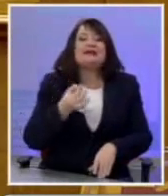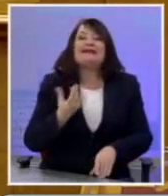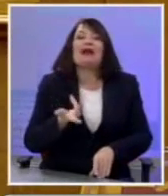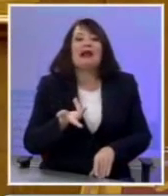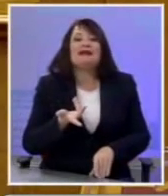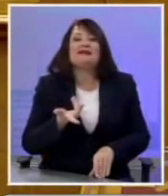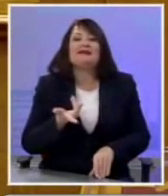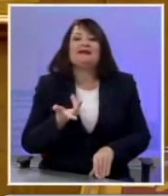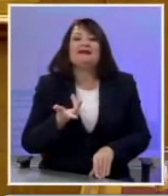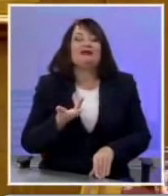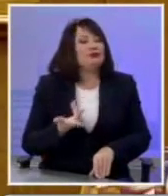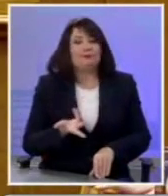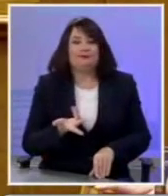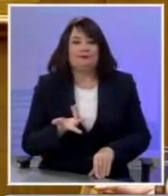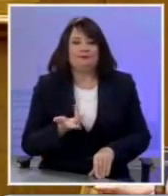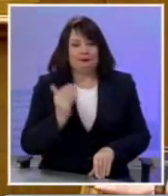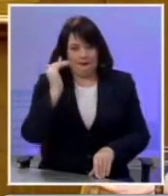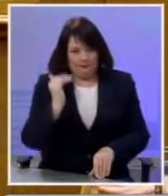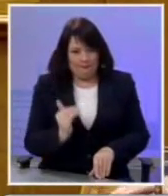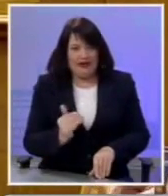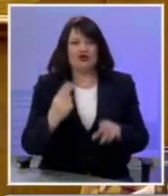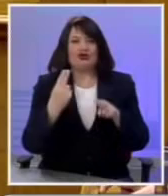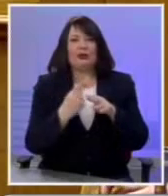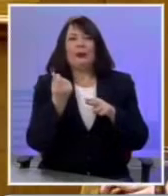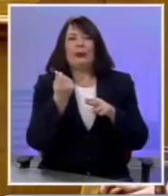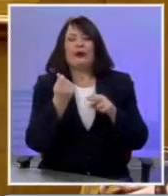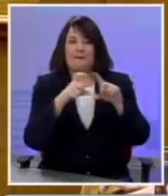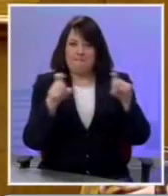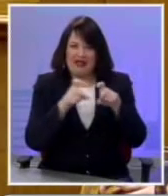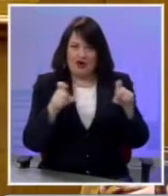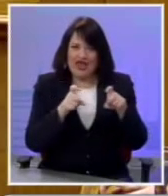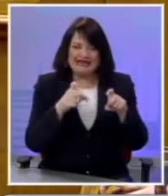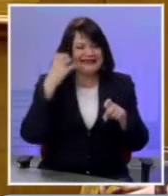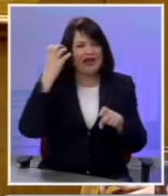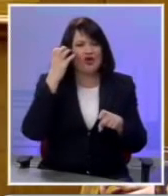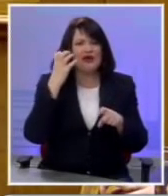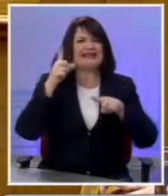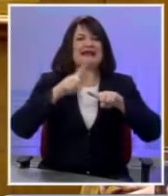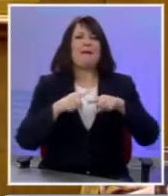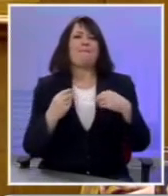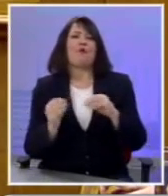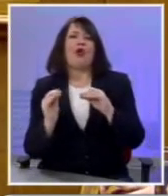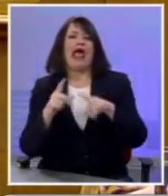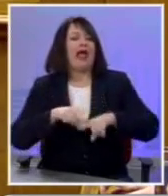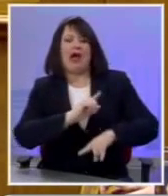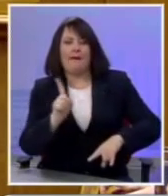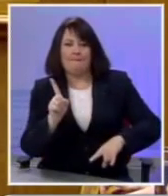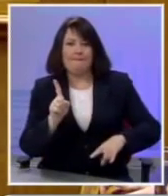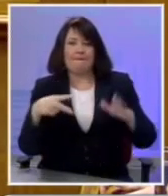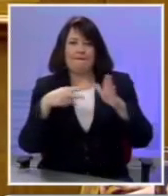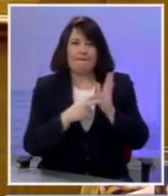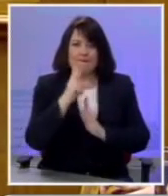Μιλάτε για μείωση της αξίας των μετοχών, όταν από τον Ιούνιο του 2012,